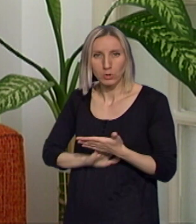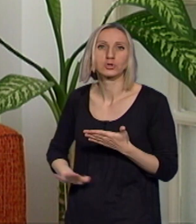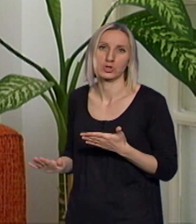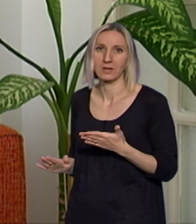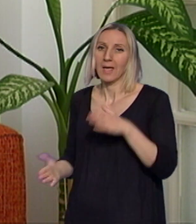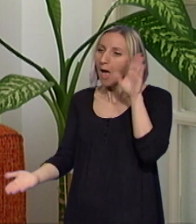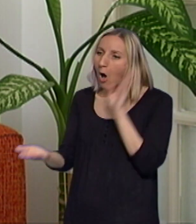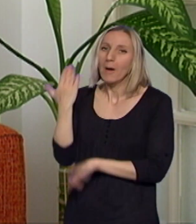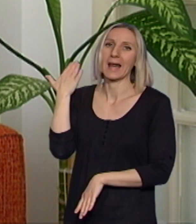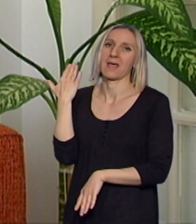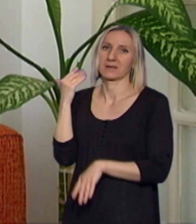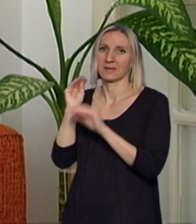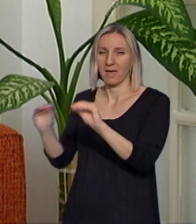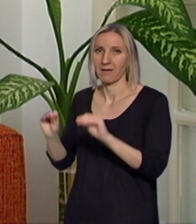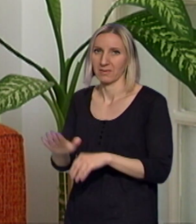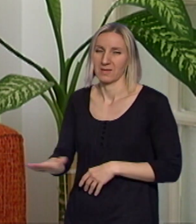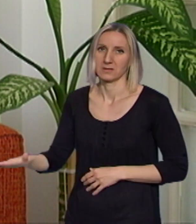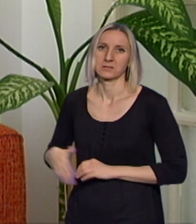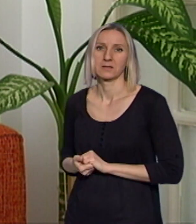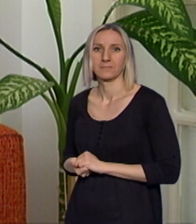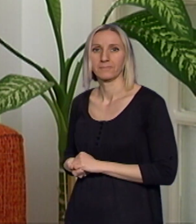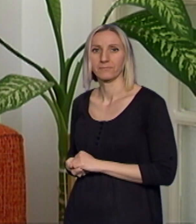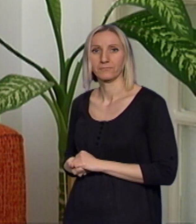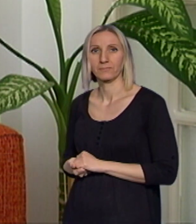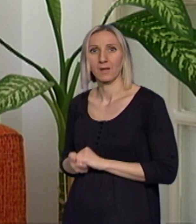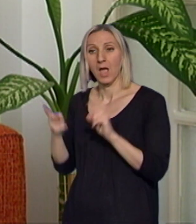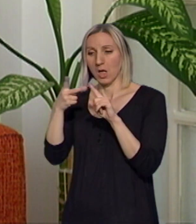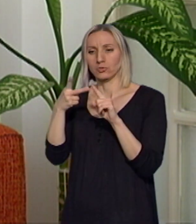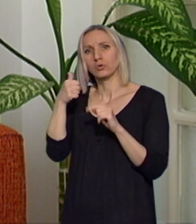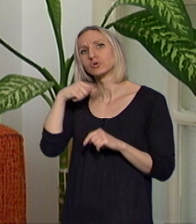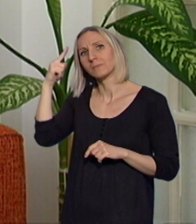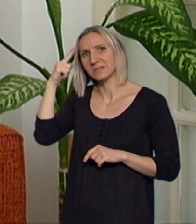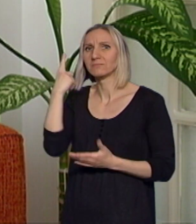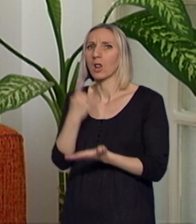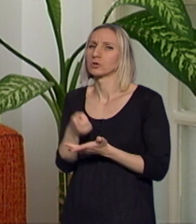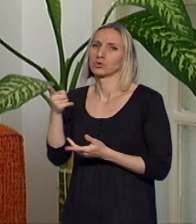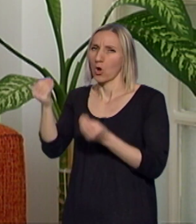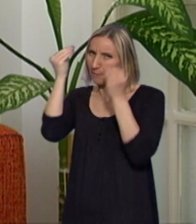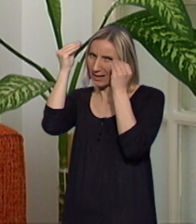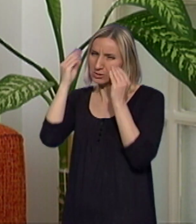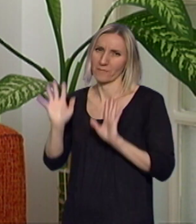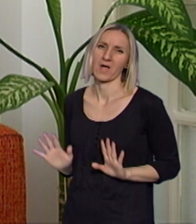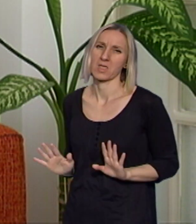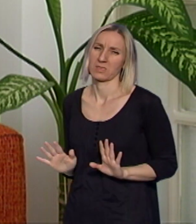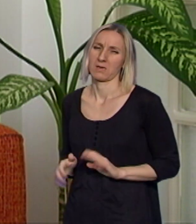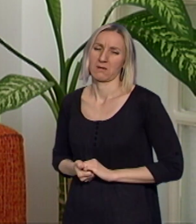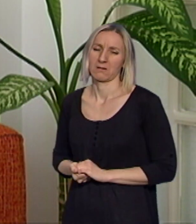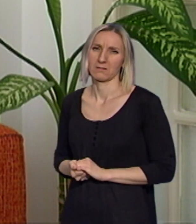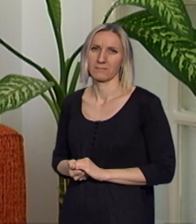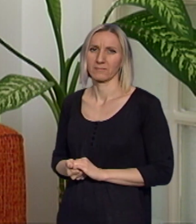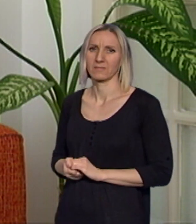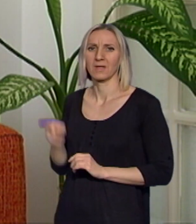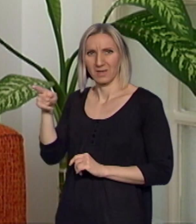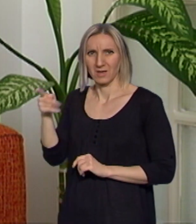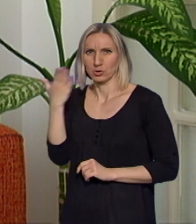smeru. Ono drugo što smatram lošim je obrazovanje. Već pomenuta